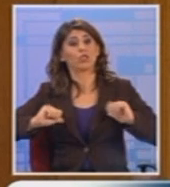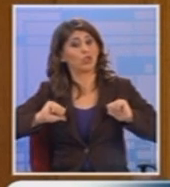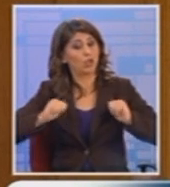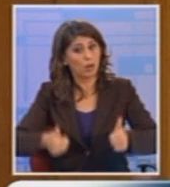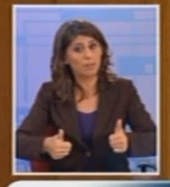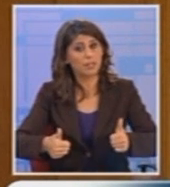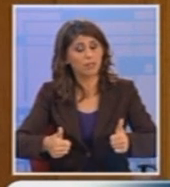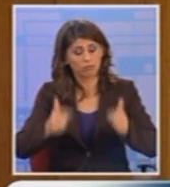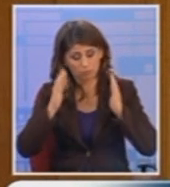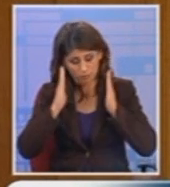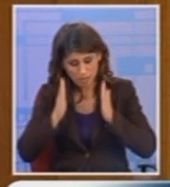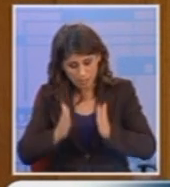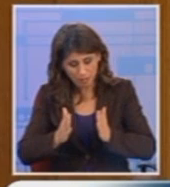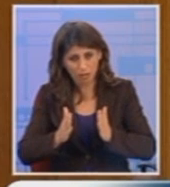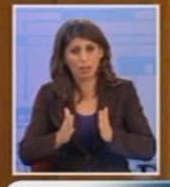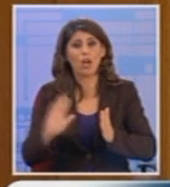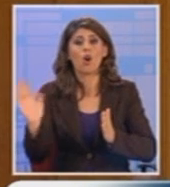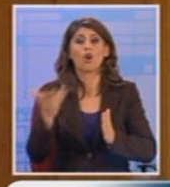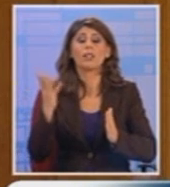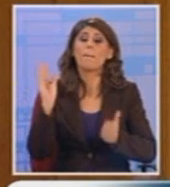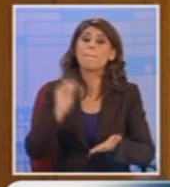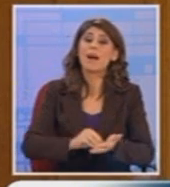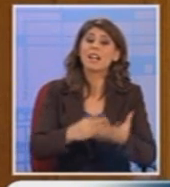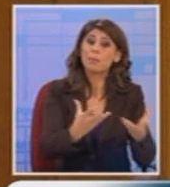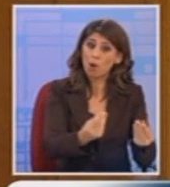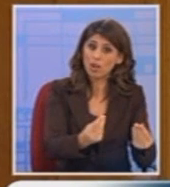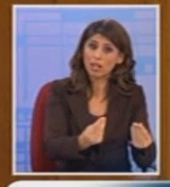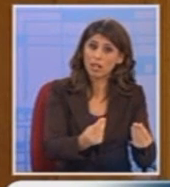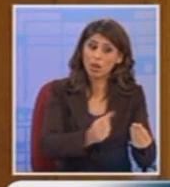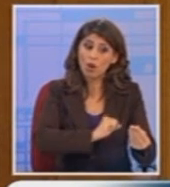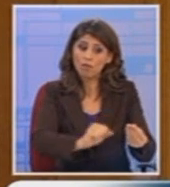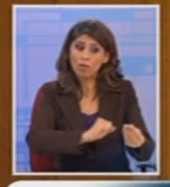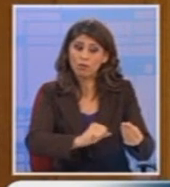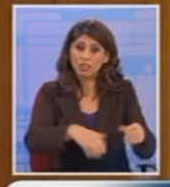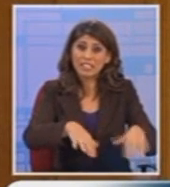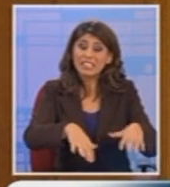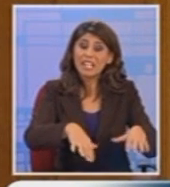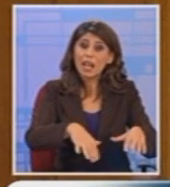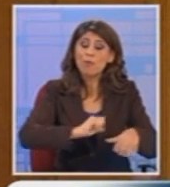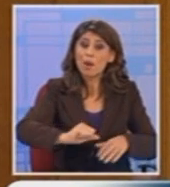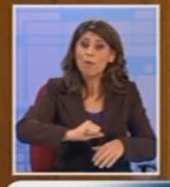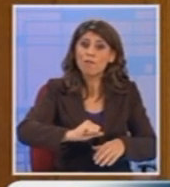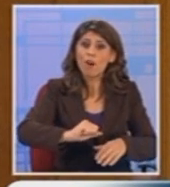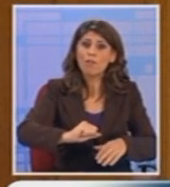τολμηροί, συνετοί όταν πάλι οι πολλοί φοβούνται, τρέμουν από φόβο